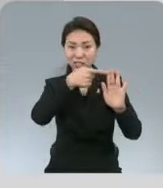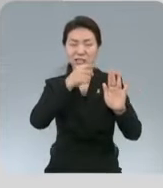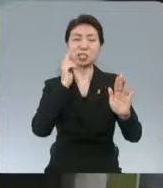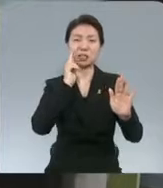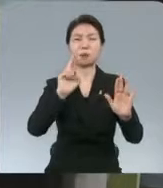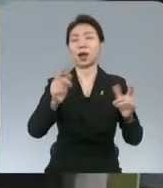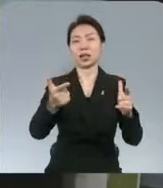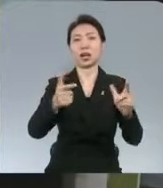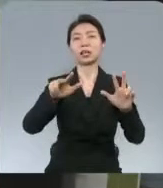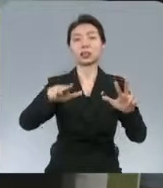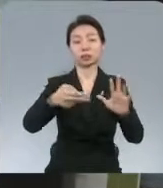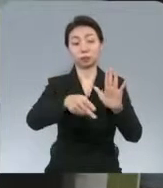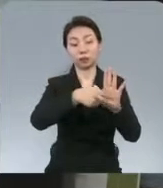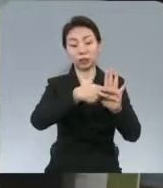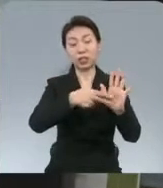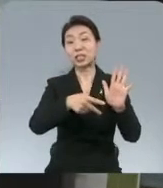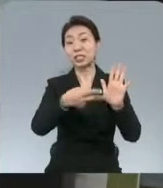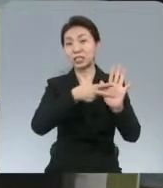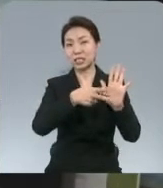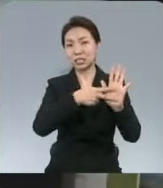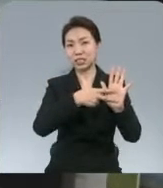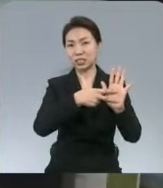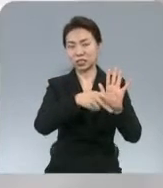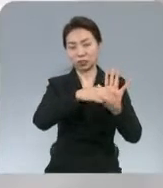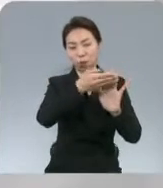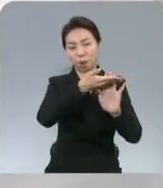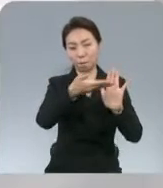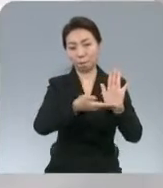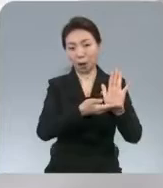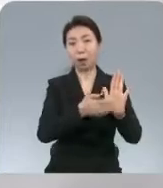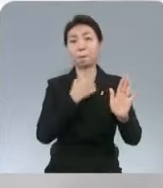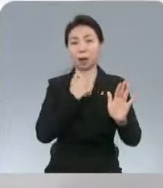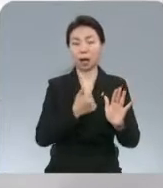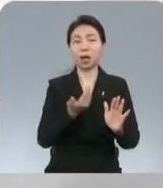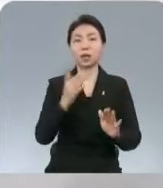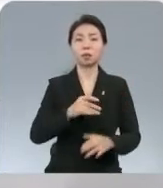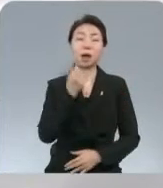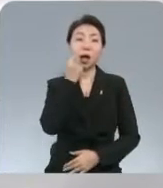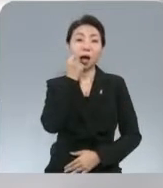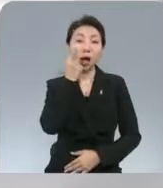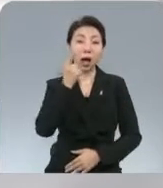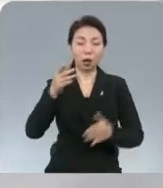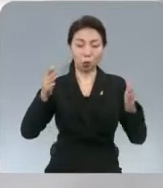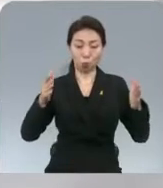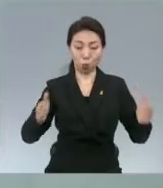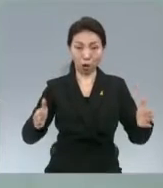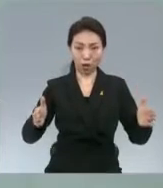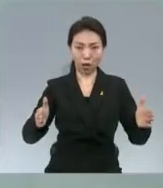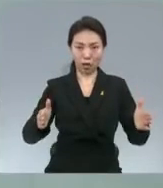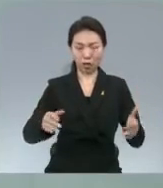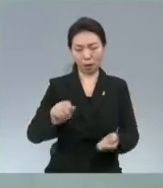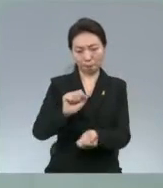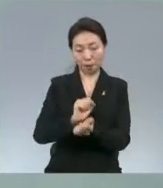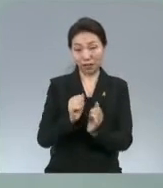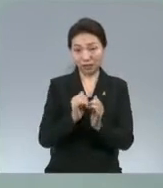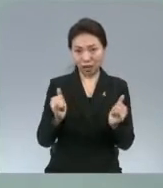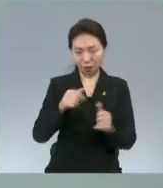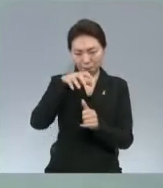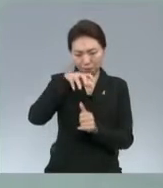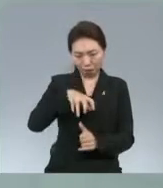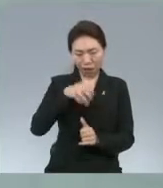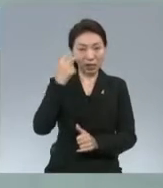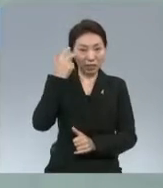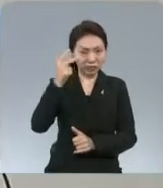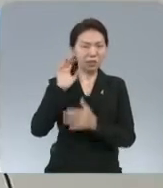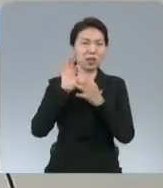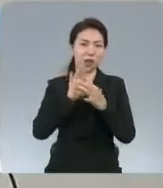ngoài ra Chính phủ đã bắt đầu thảo luận đánh giá từng thành phần dự kiến công bố phương án có dỡ bỏ nhớ đeo khẩu trang khi đi ra ngoài 20